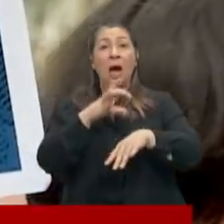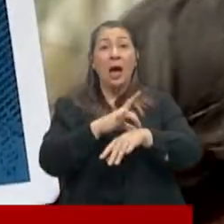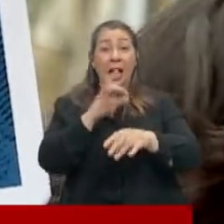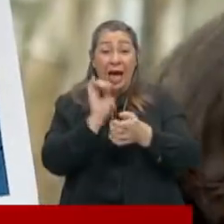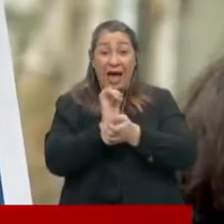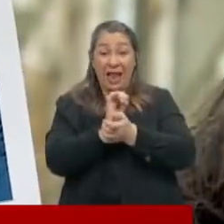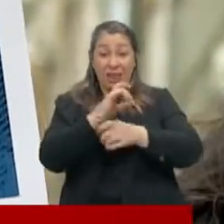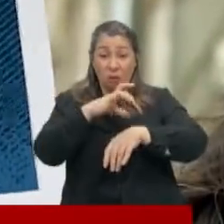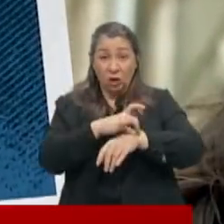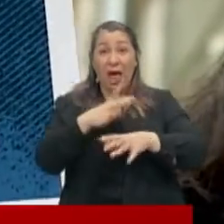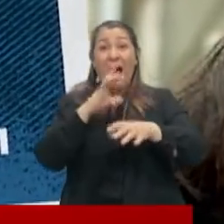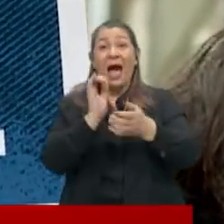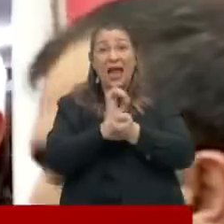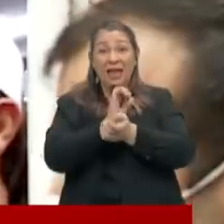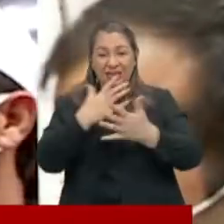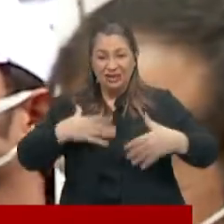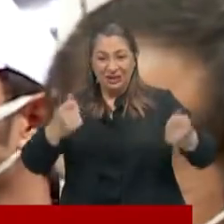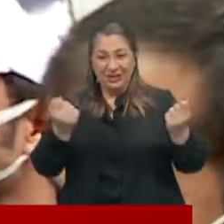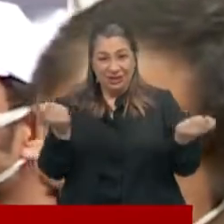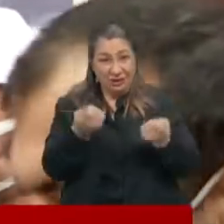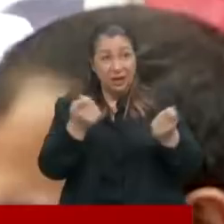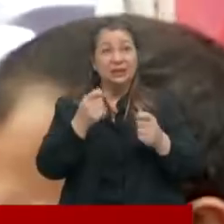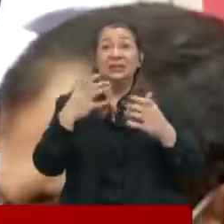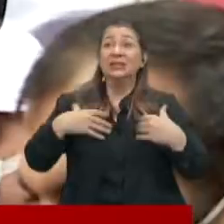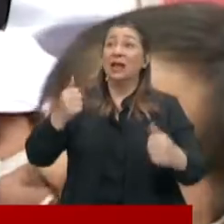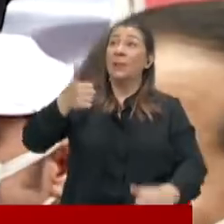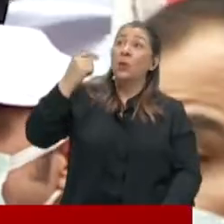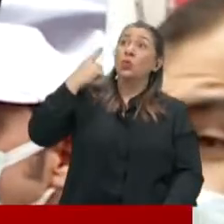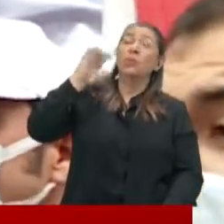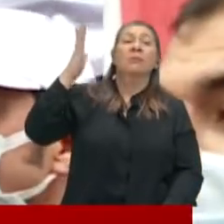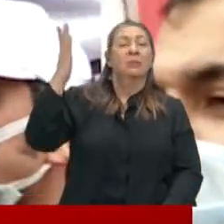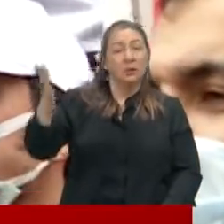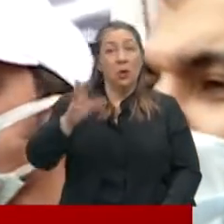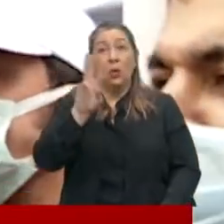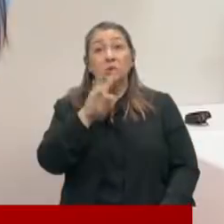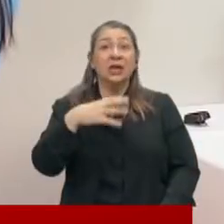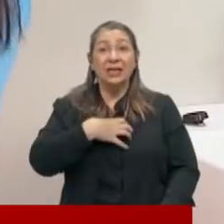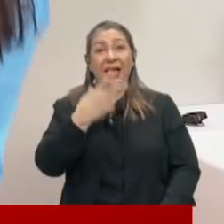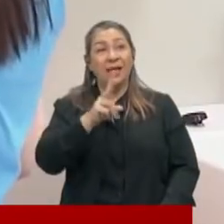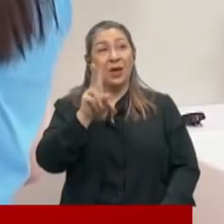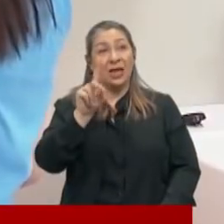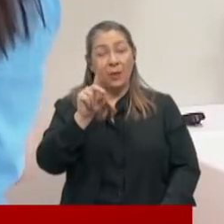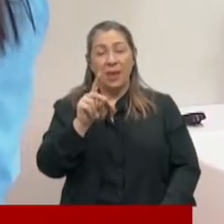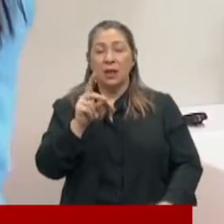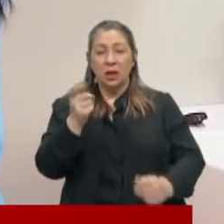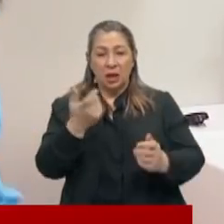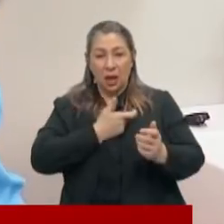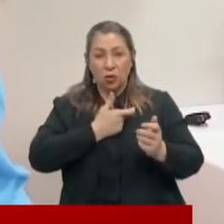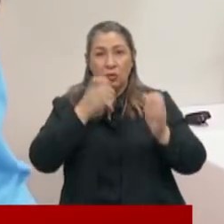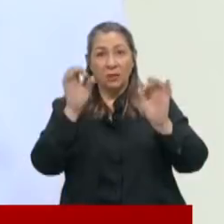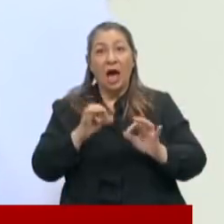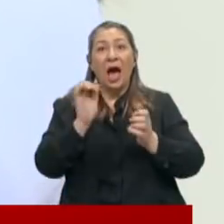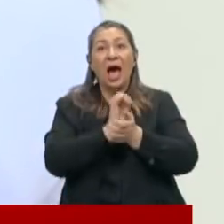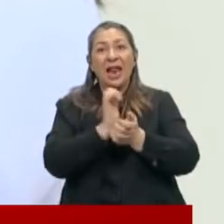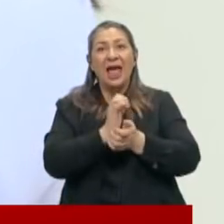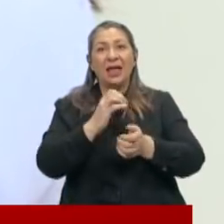aile sağlığı çalışanları Sağlık Bakanlığı'na bir türlü seslerini duyuramadı. 30 Haziran 2021'de yürürlüğe giren aile